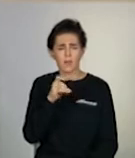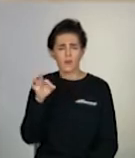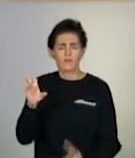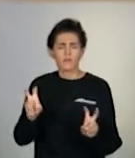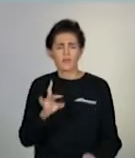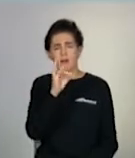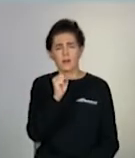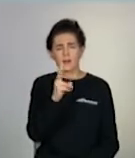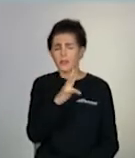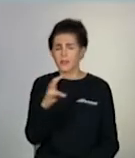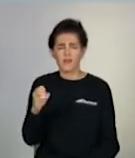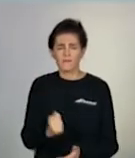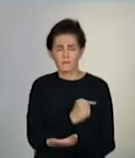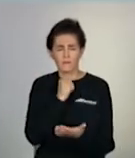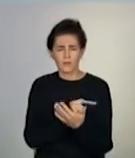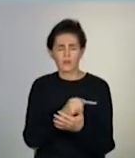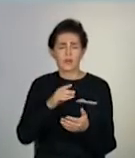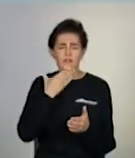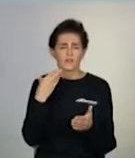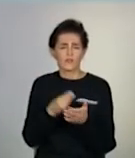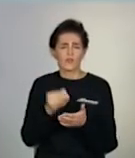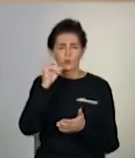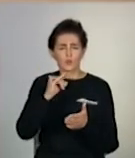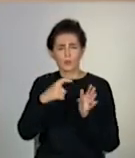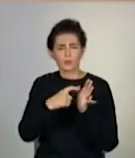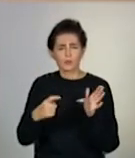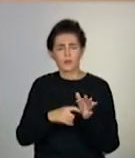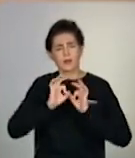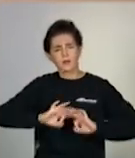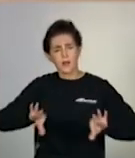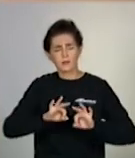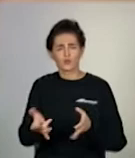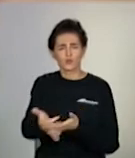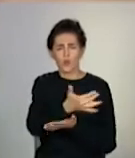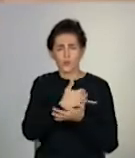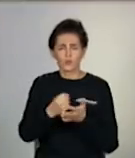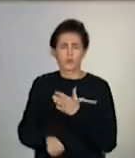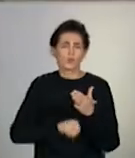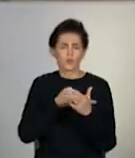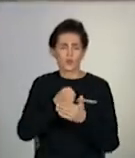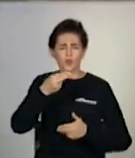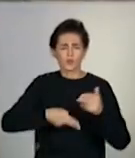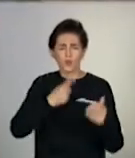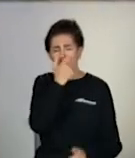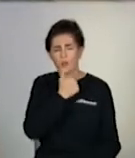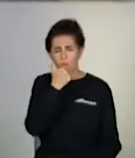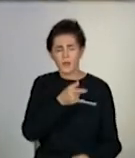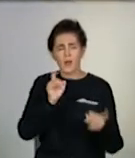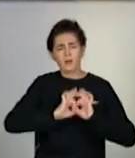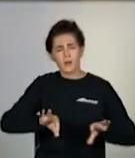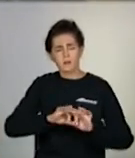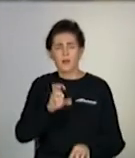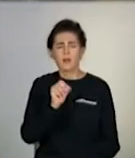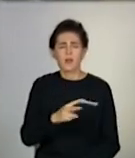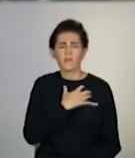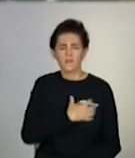вирок» українки діляться своїми історіями подолання. Їх збиратимуть до кінця року. Це розповіді про те, як важливо